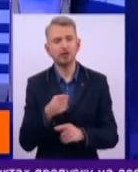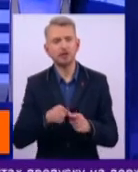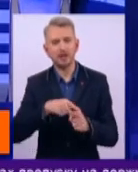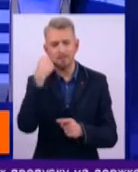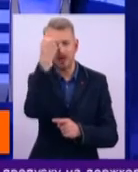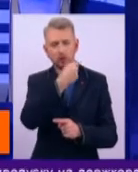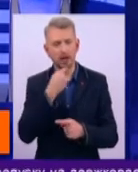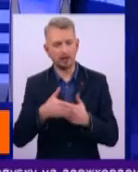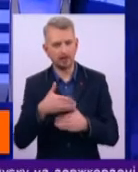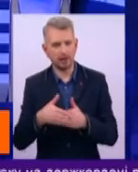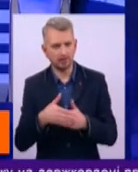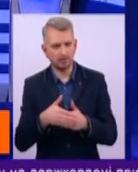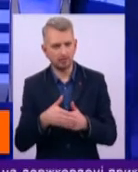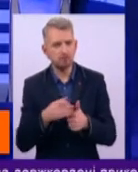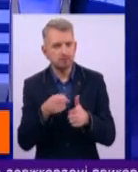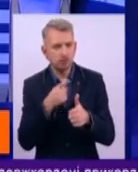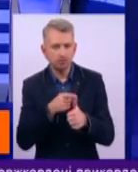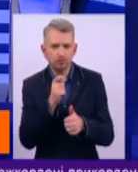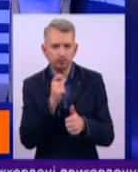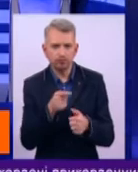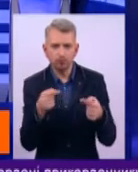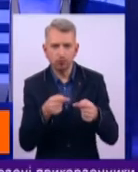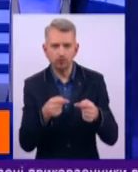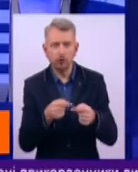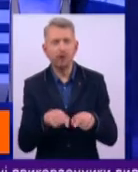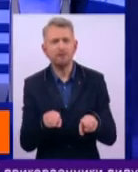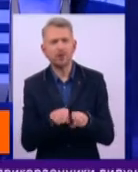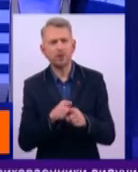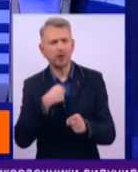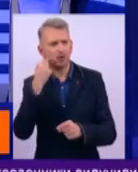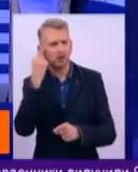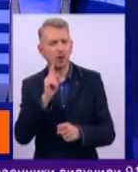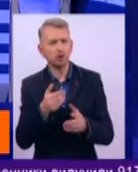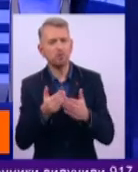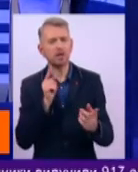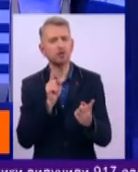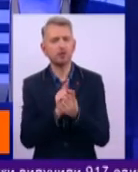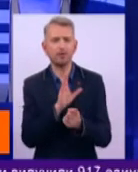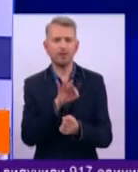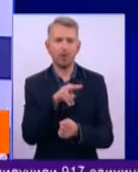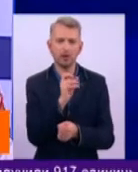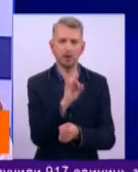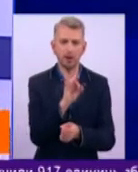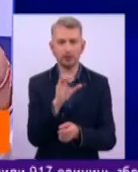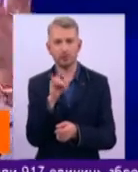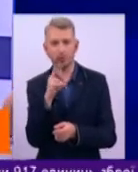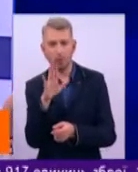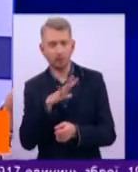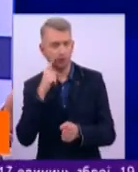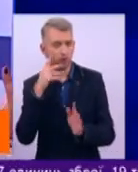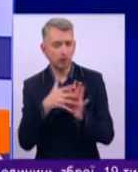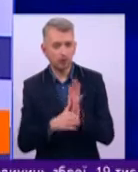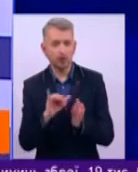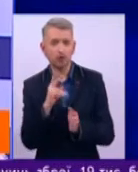персональні санкції, якщо анонсовані, назвемо так, все одно, я думаю, що перед зустрічю Волкер-Сурков вже було зрозуміло, що, наприклад, пан Сурков